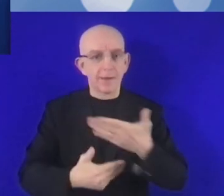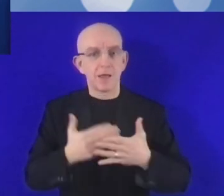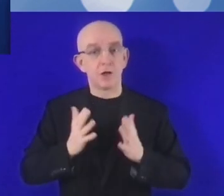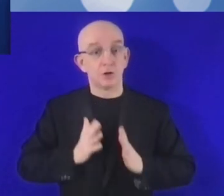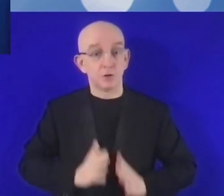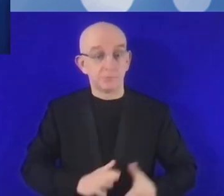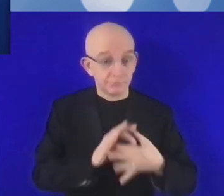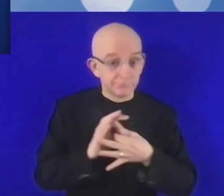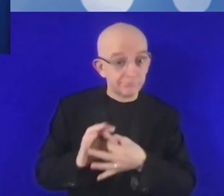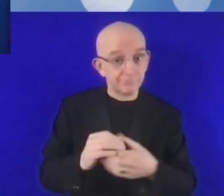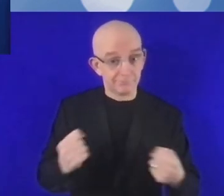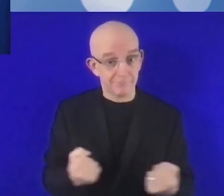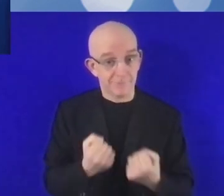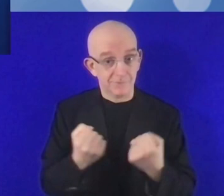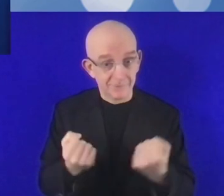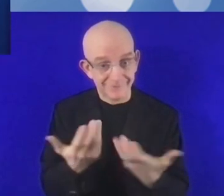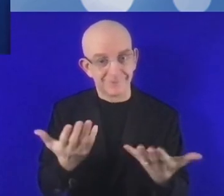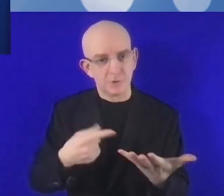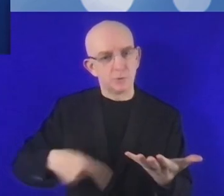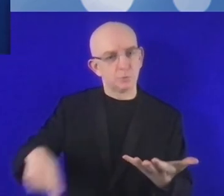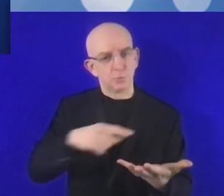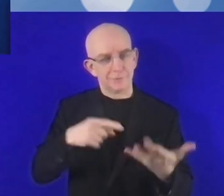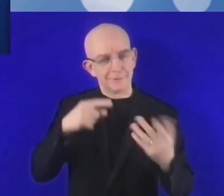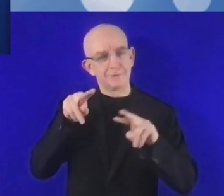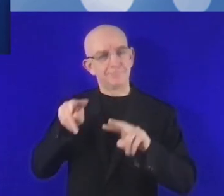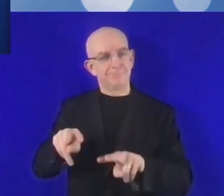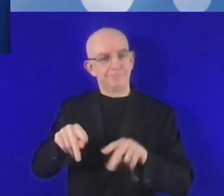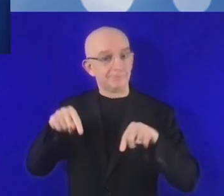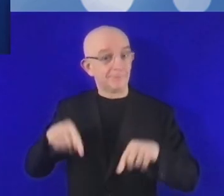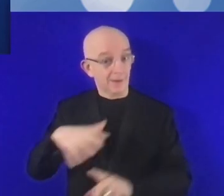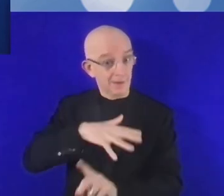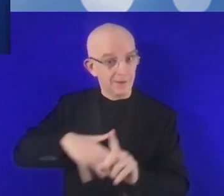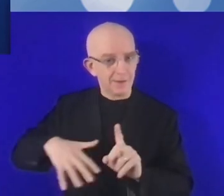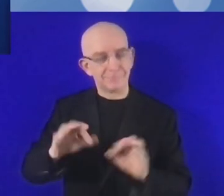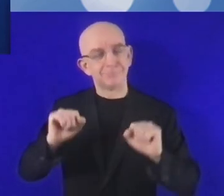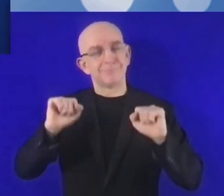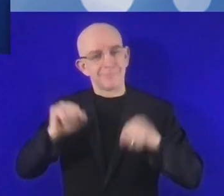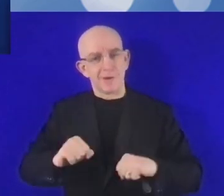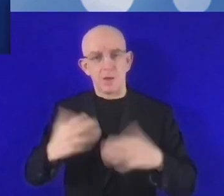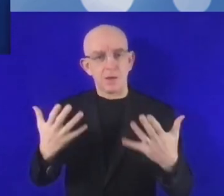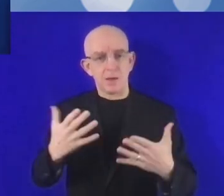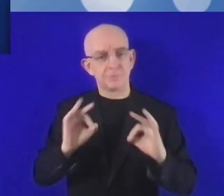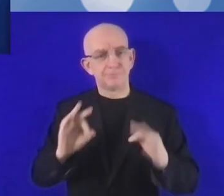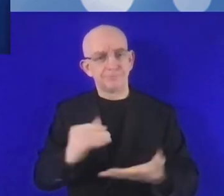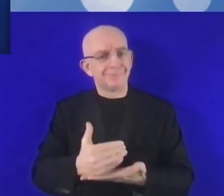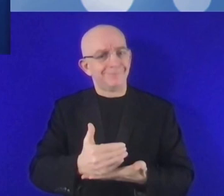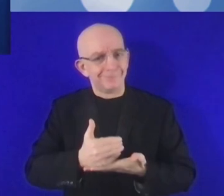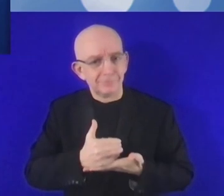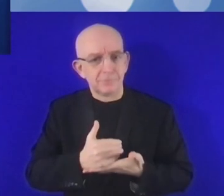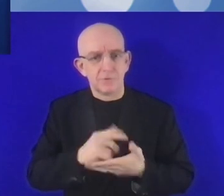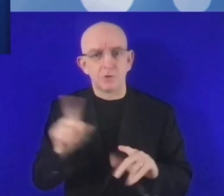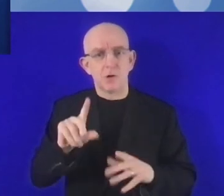нашу жизнь. Поэтому мы все ищем среду, которая может быть безопасной, нейтральной,